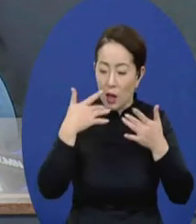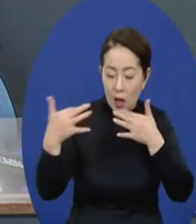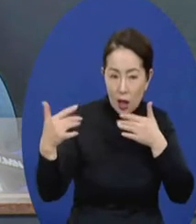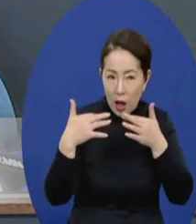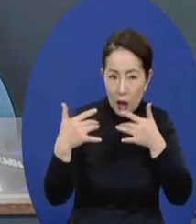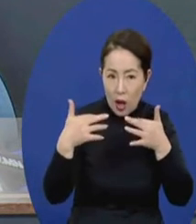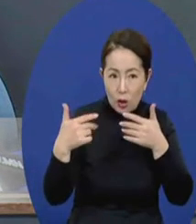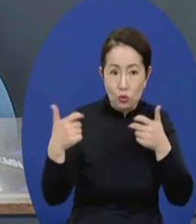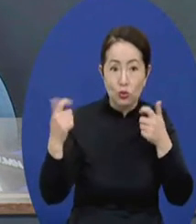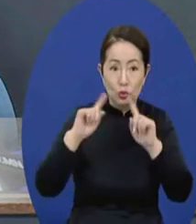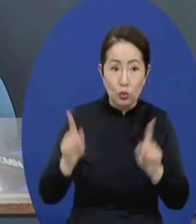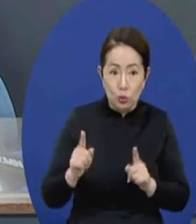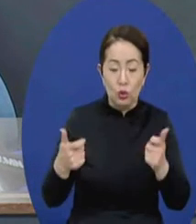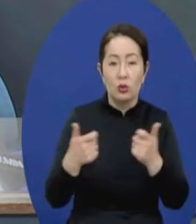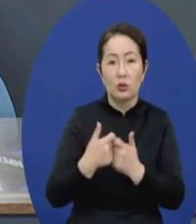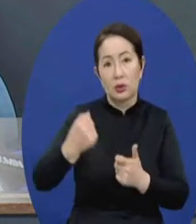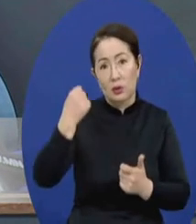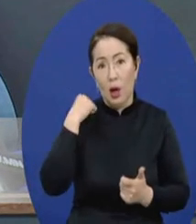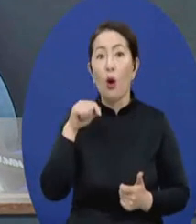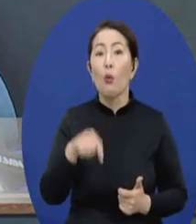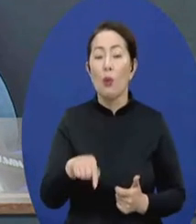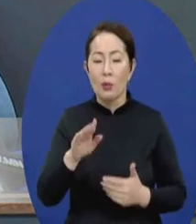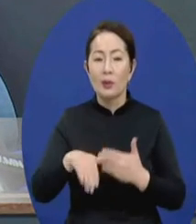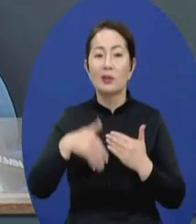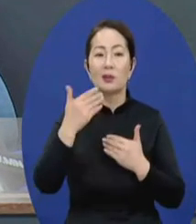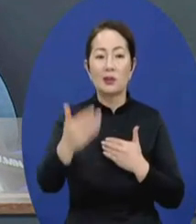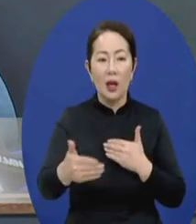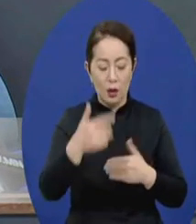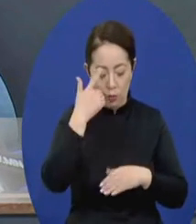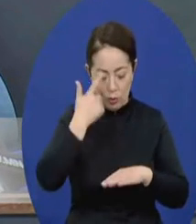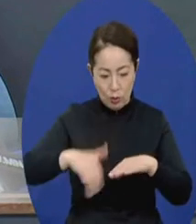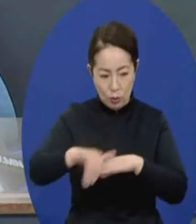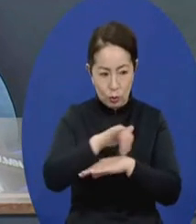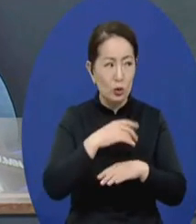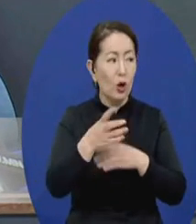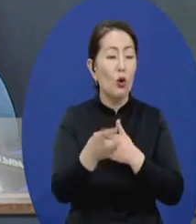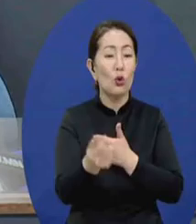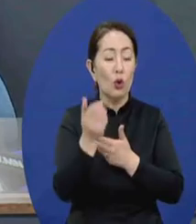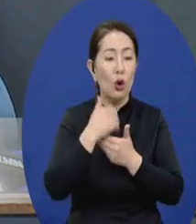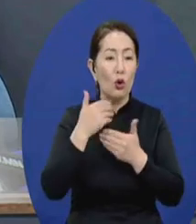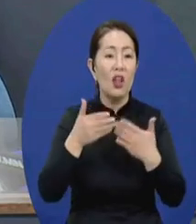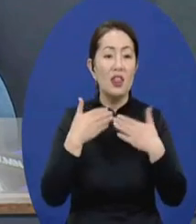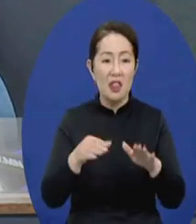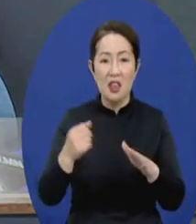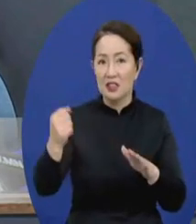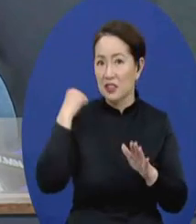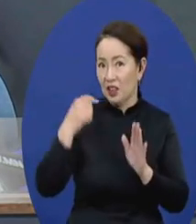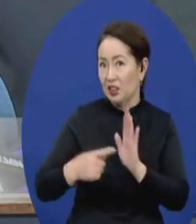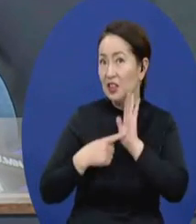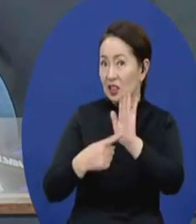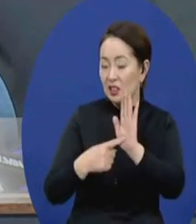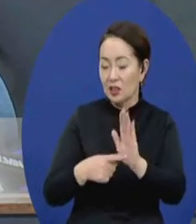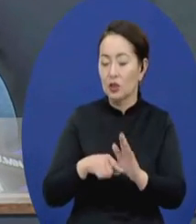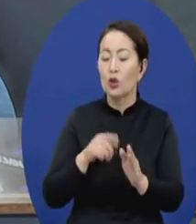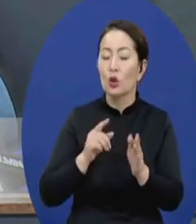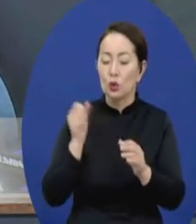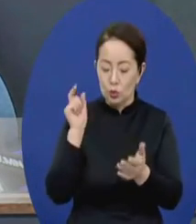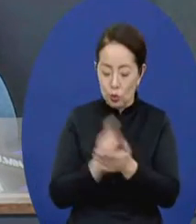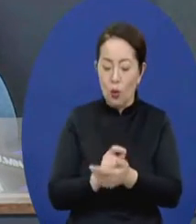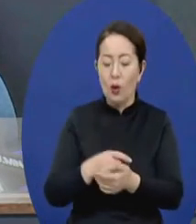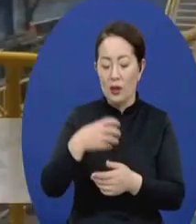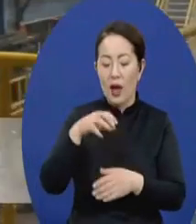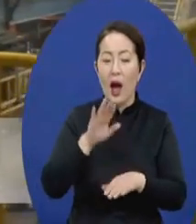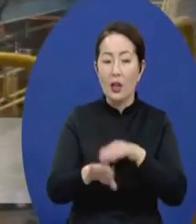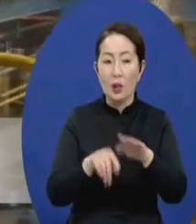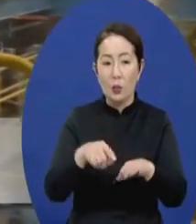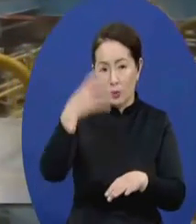чадчихна. Дараа дараагийн бас хөрөнгө оруулалтанд Монгол улс бас нээлттэй байгаа гэдгээ илэрхийлж байгаа чухал алхам боллоо гэж засгийн газрын тэргүүний